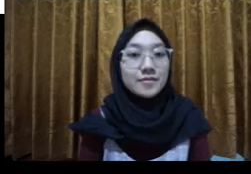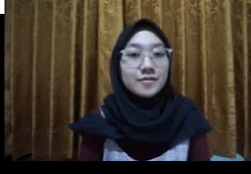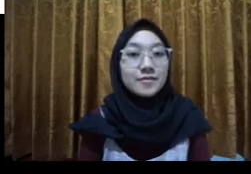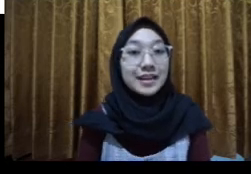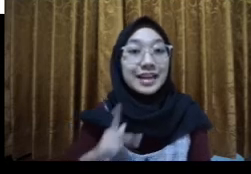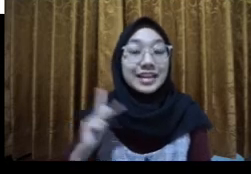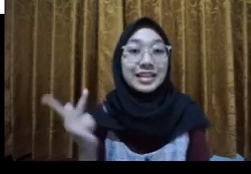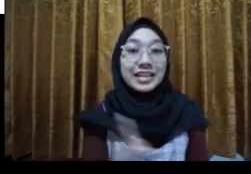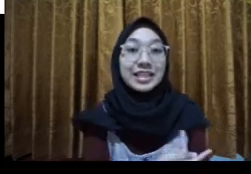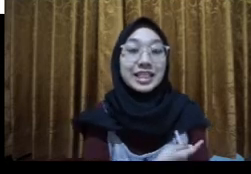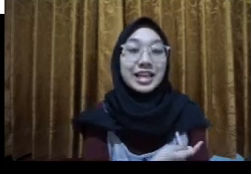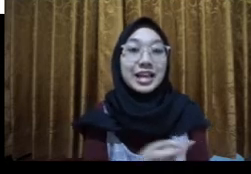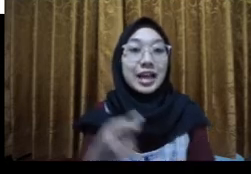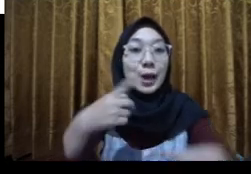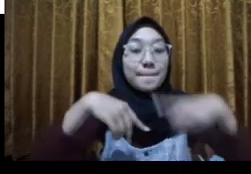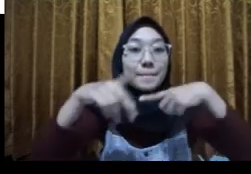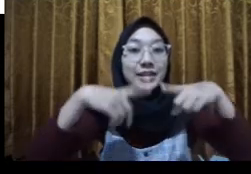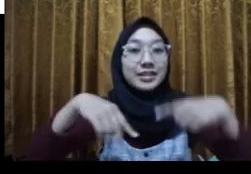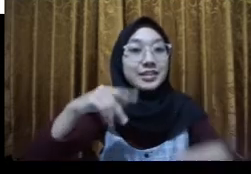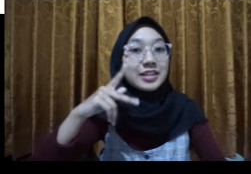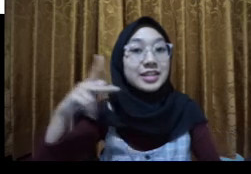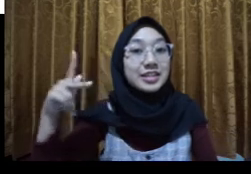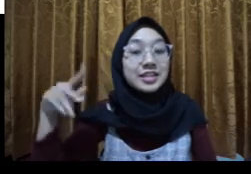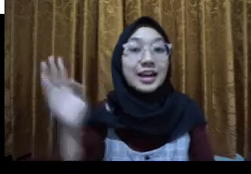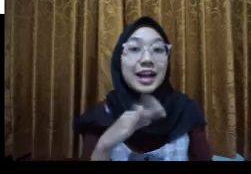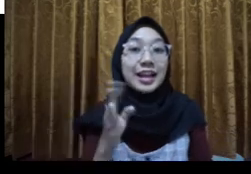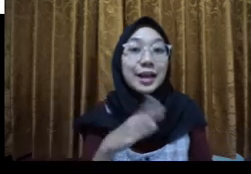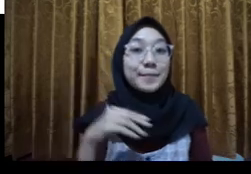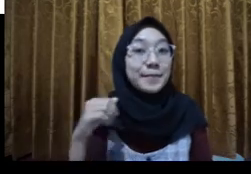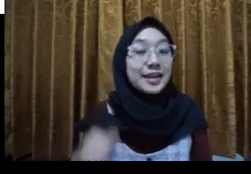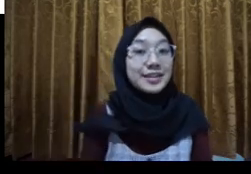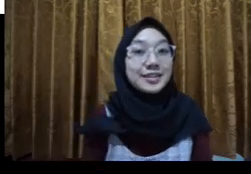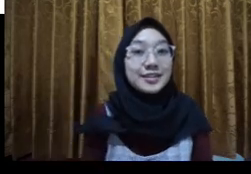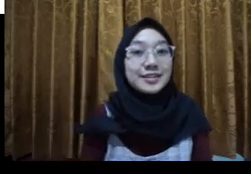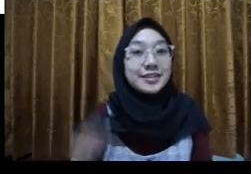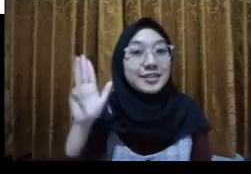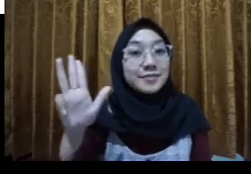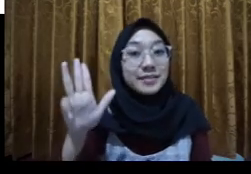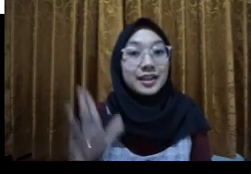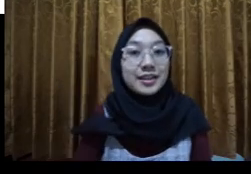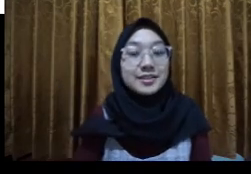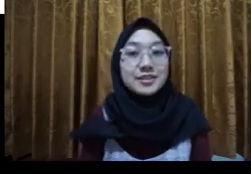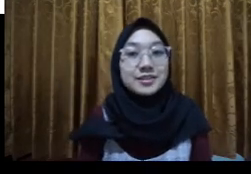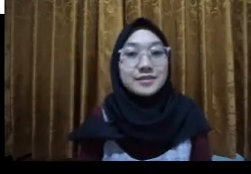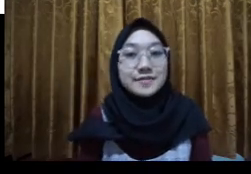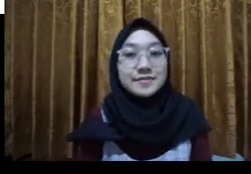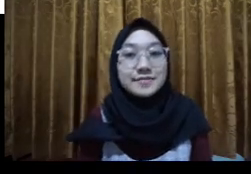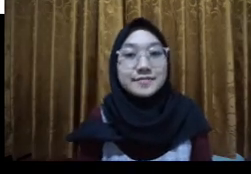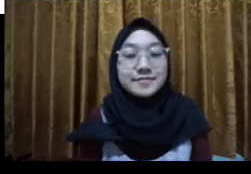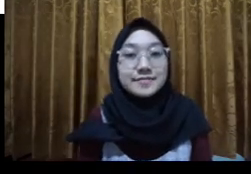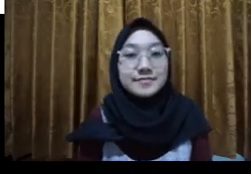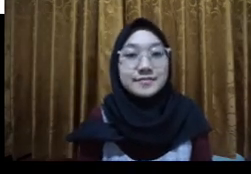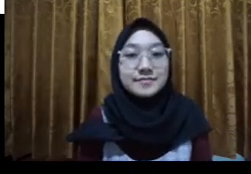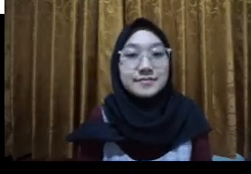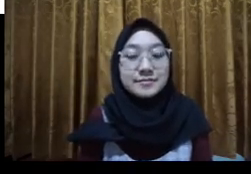udah kelewatan ya. Coba kita balik ke halaman 9. Seorang anak berikut adiknya membuat siskot bangkit.